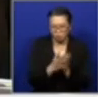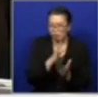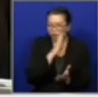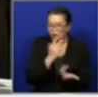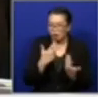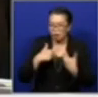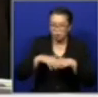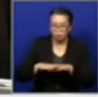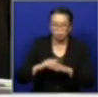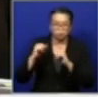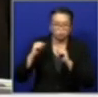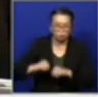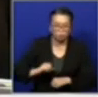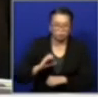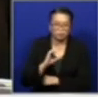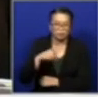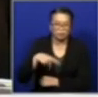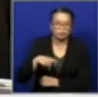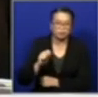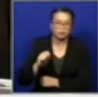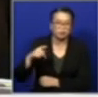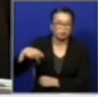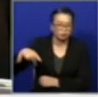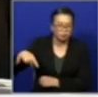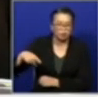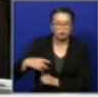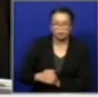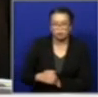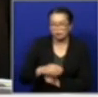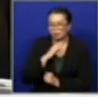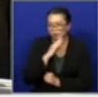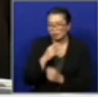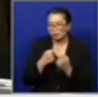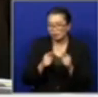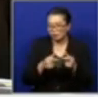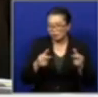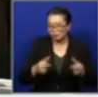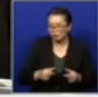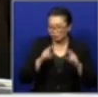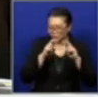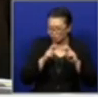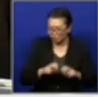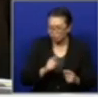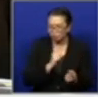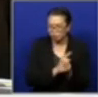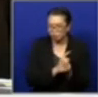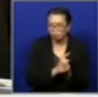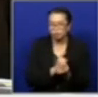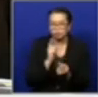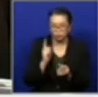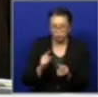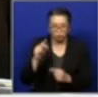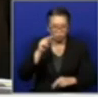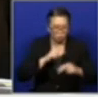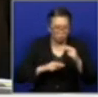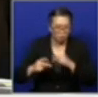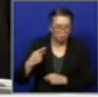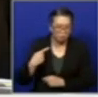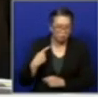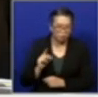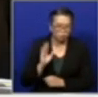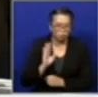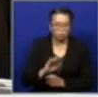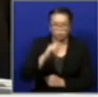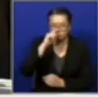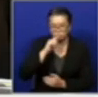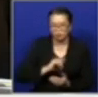าติไม่ใช่ประโยชน์ของคนกลุ่มใดกลุ่มหนึ่งดิฉันจึงเสนอให้มีการตั้งคณะกรรมการวิสามัญเพื่อพิจ